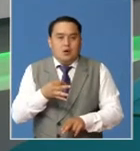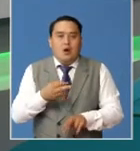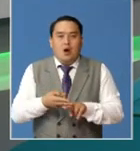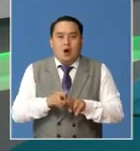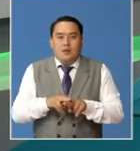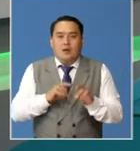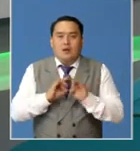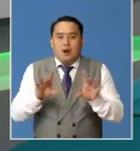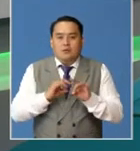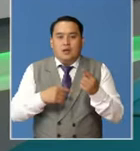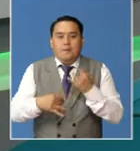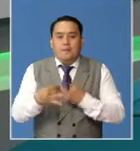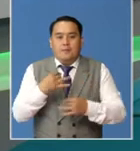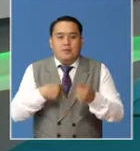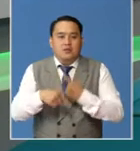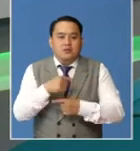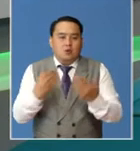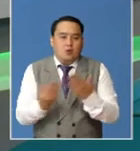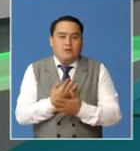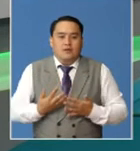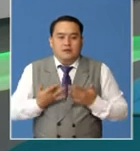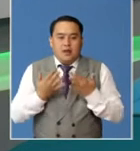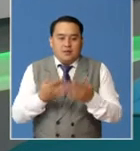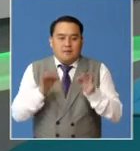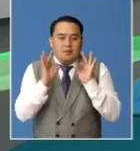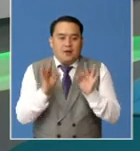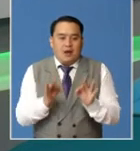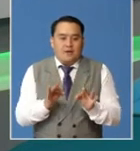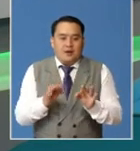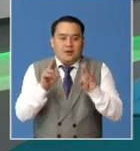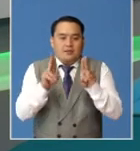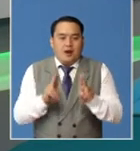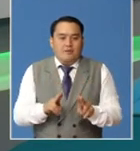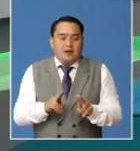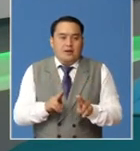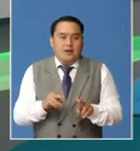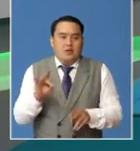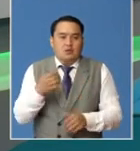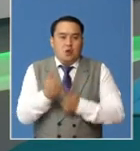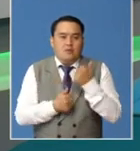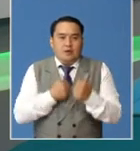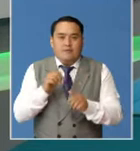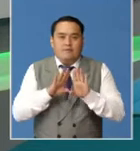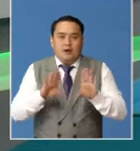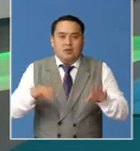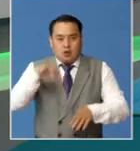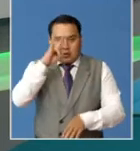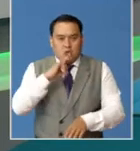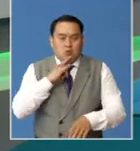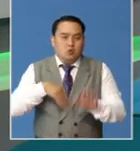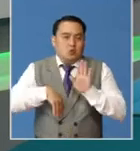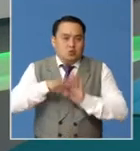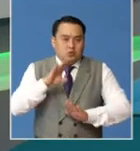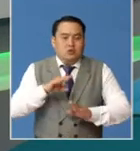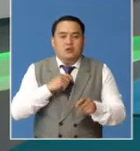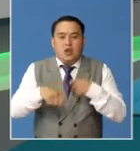этого, она рассказала предпринимателям и о новых требованиях и правилах в проведении республиканского конкурса выставки «Лучший товар